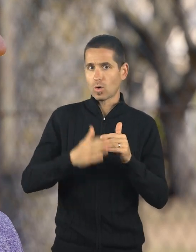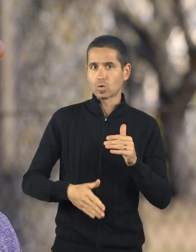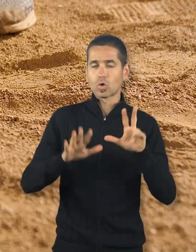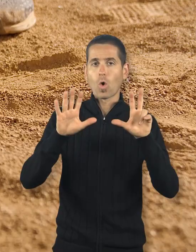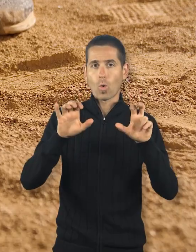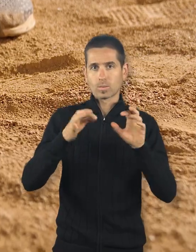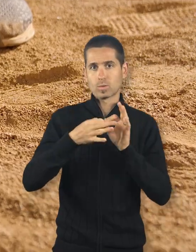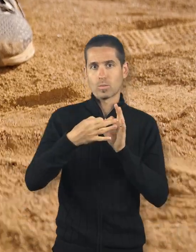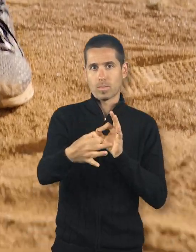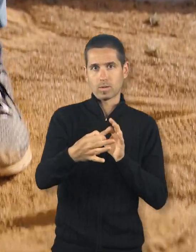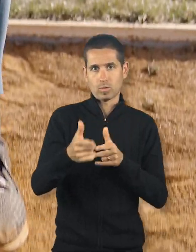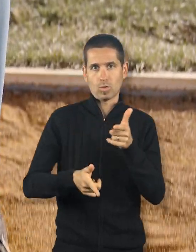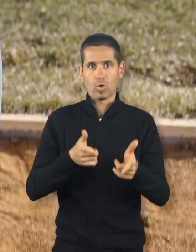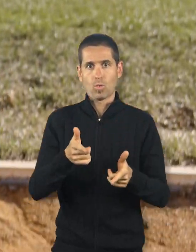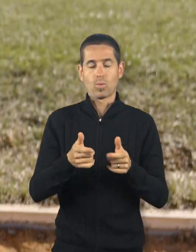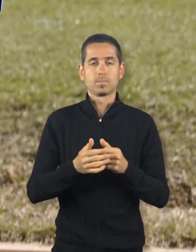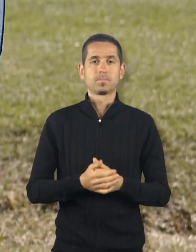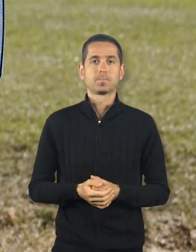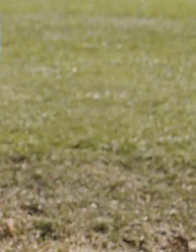končno 800 metrov.